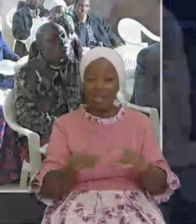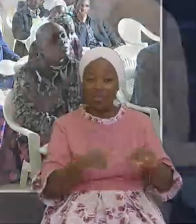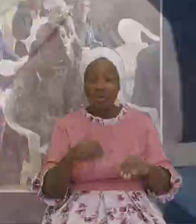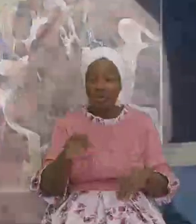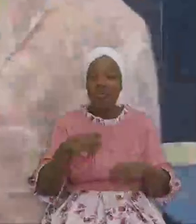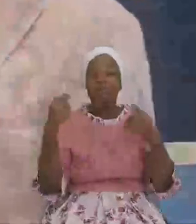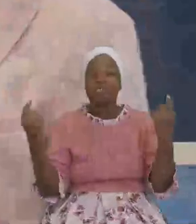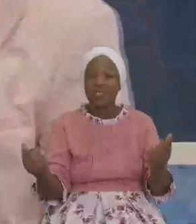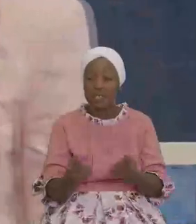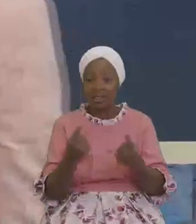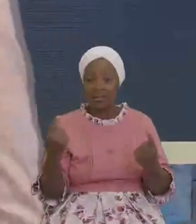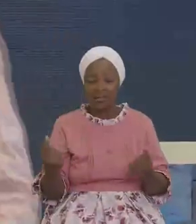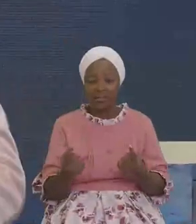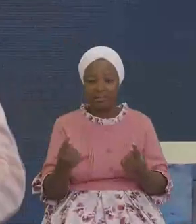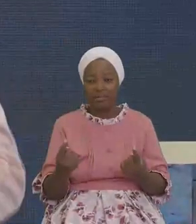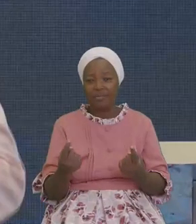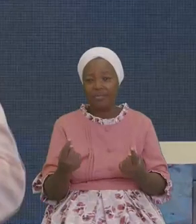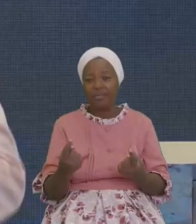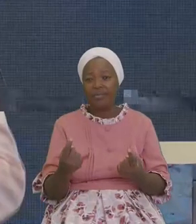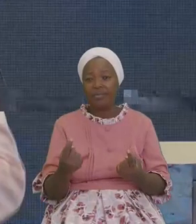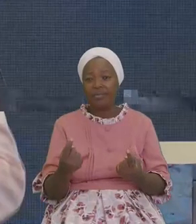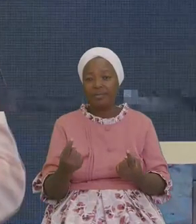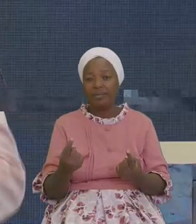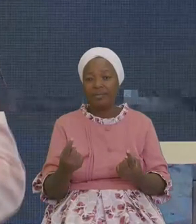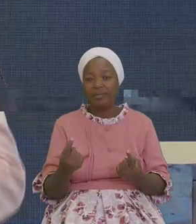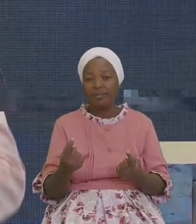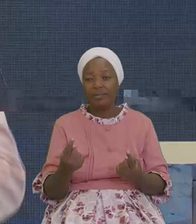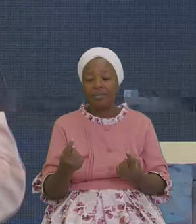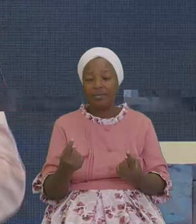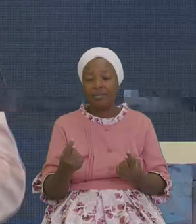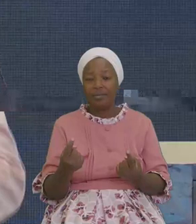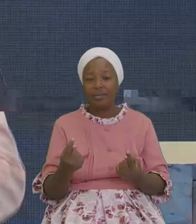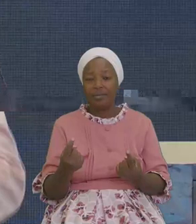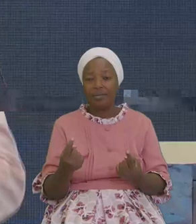si tes actions sont des actions de péché,